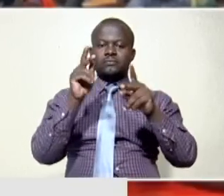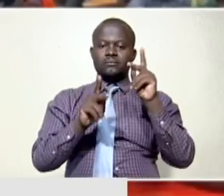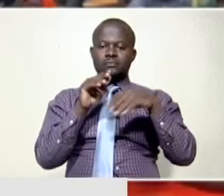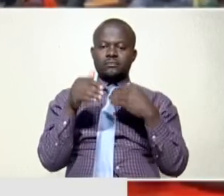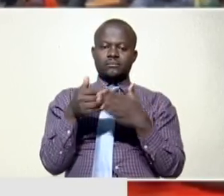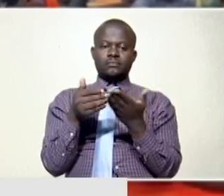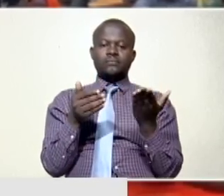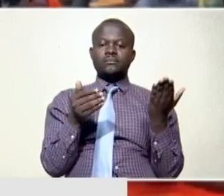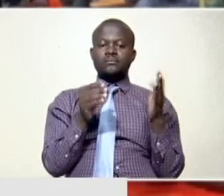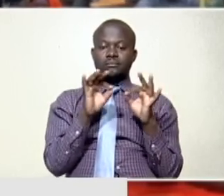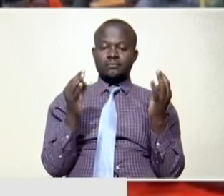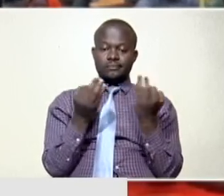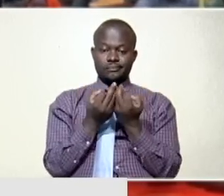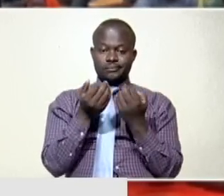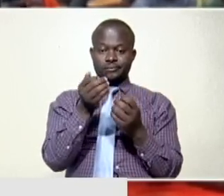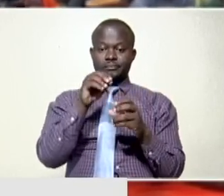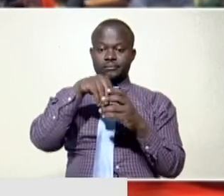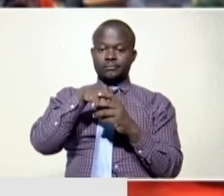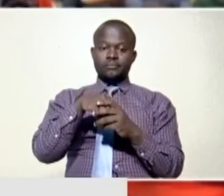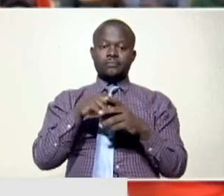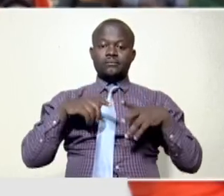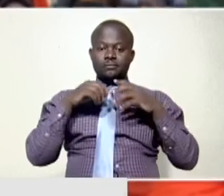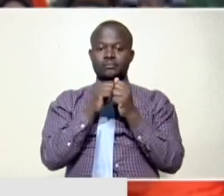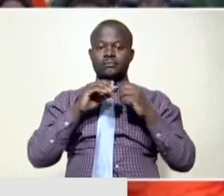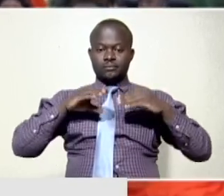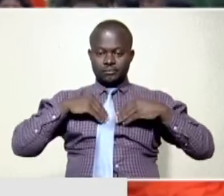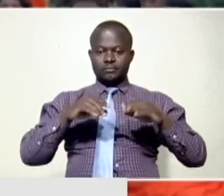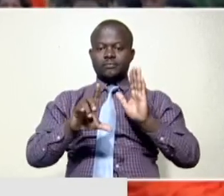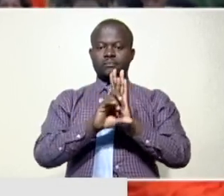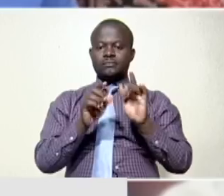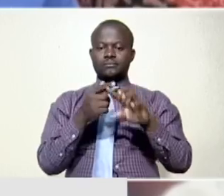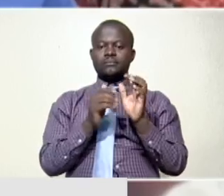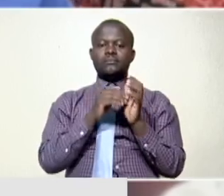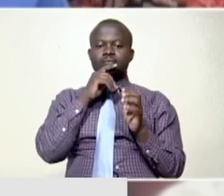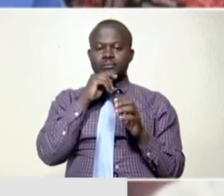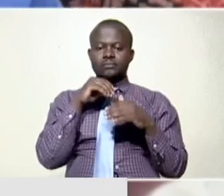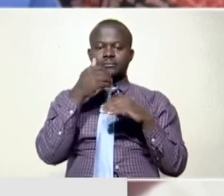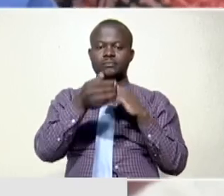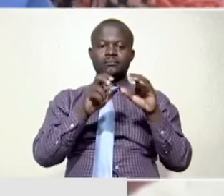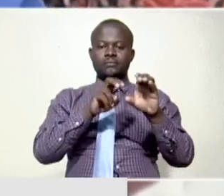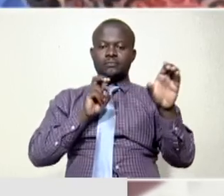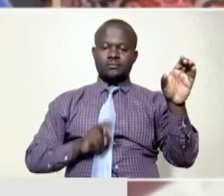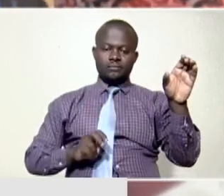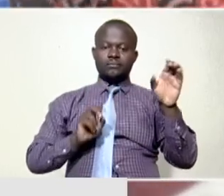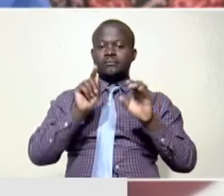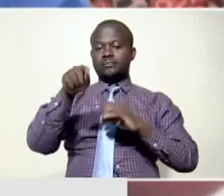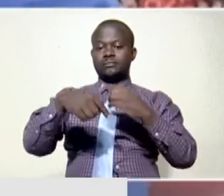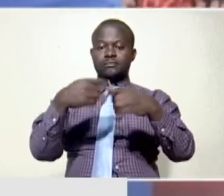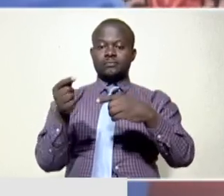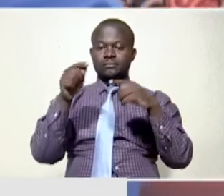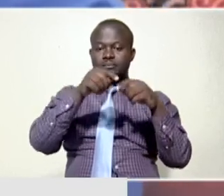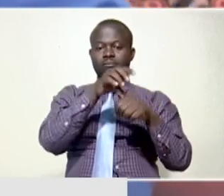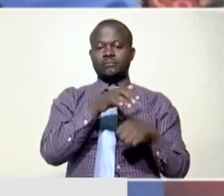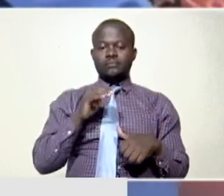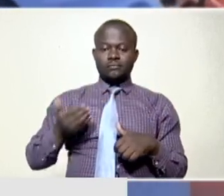ni urw'uru rugo aho abarugize babanaga byemewe n'amategeko ariko umugabo akaza kuruvamo nyamara akajya akomeza kuza